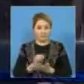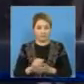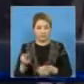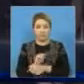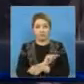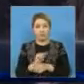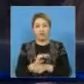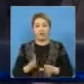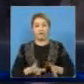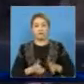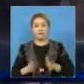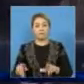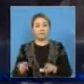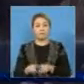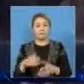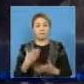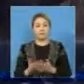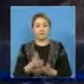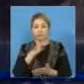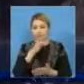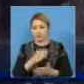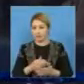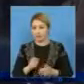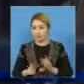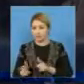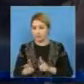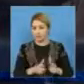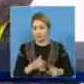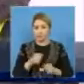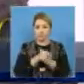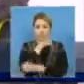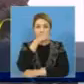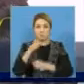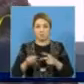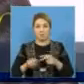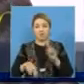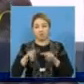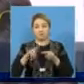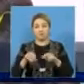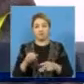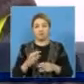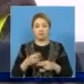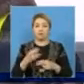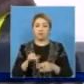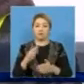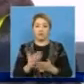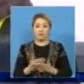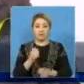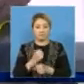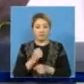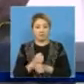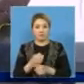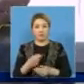капитальным ремонтом автодороги. В данный момент подрядчиками ведется заготовка строительных материалов и железобетонных изделий. Напомним, что